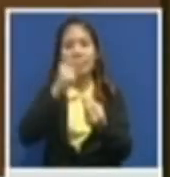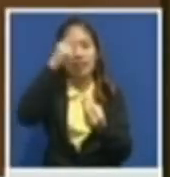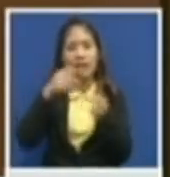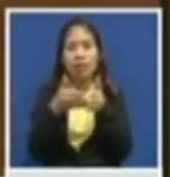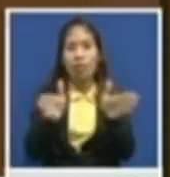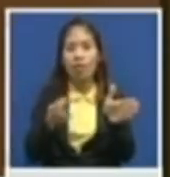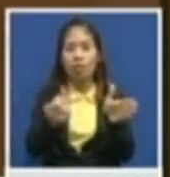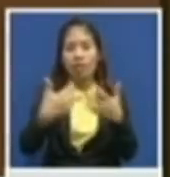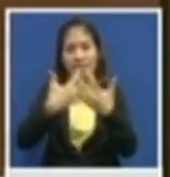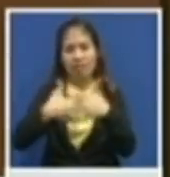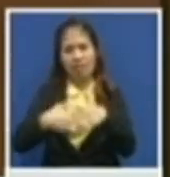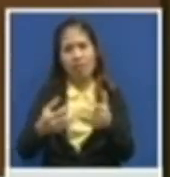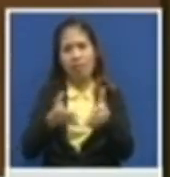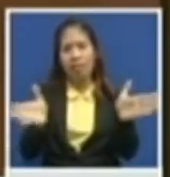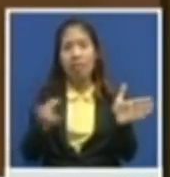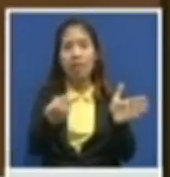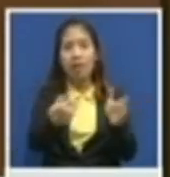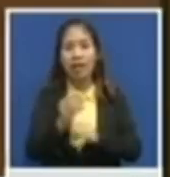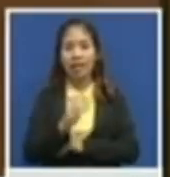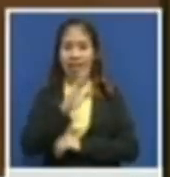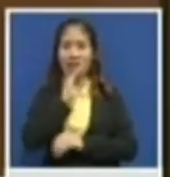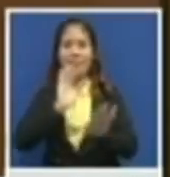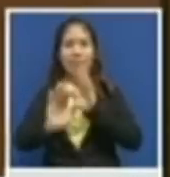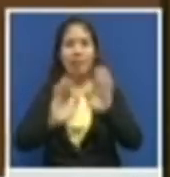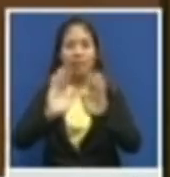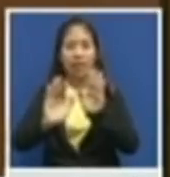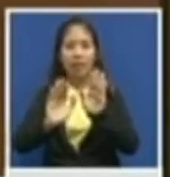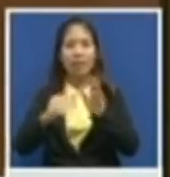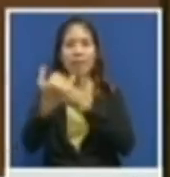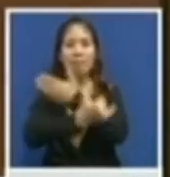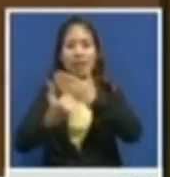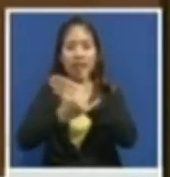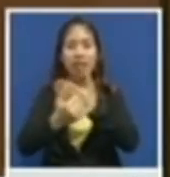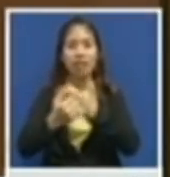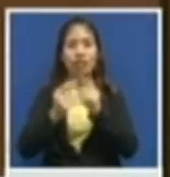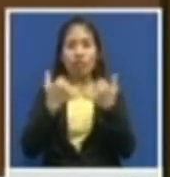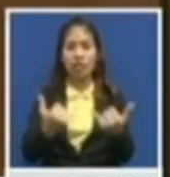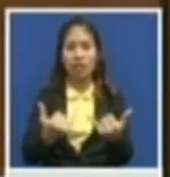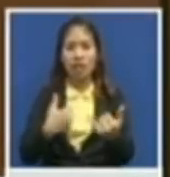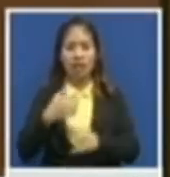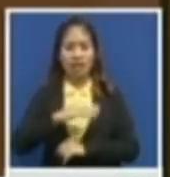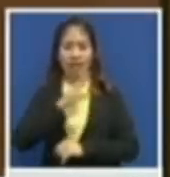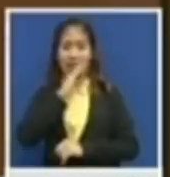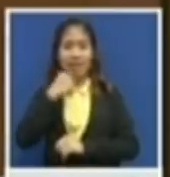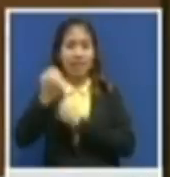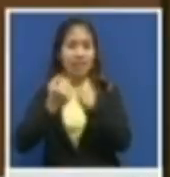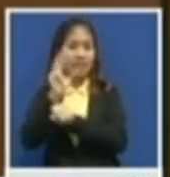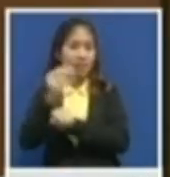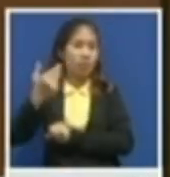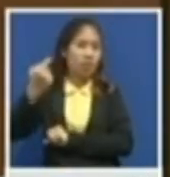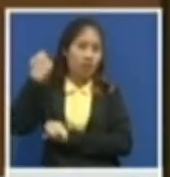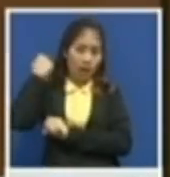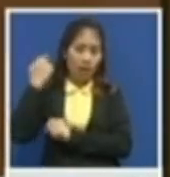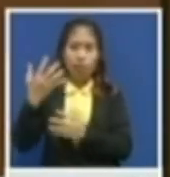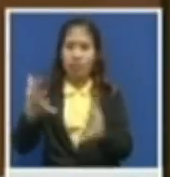หนอุตสาหกรรมเรามันใหญ่แค่ไหนถ้าไปเปรียบเทียบประเทศที่กำลังโด่งวันนี้เราเป็นอย่างนั้นมาเมื่อ30ปีที่แล้ว